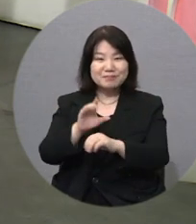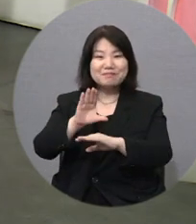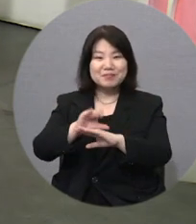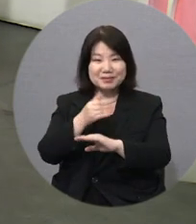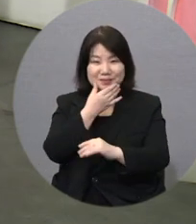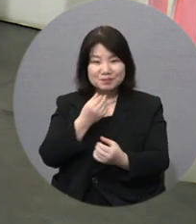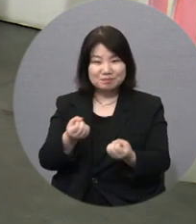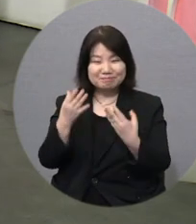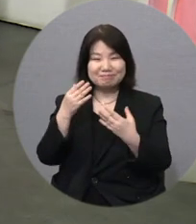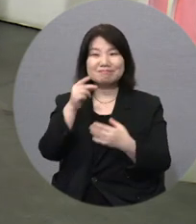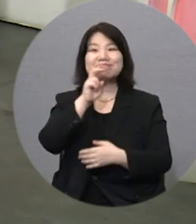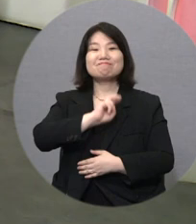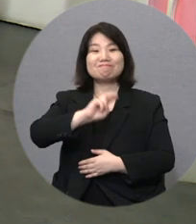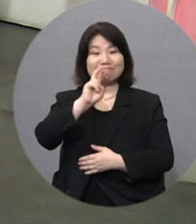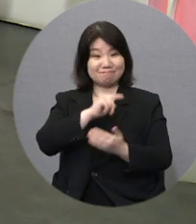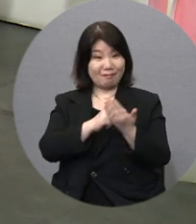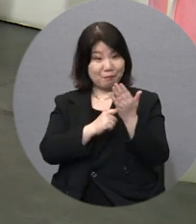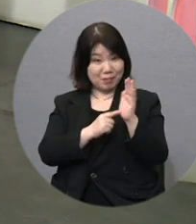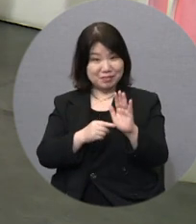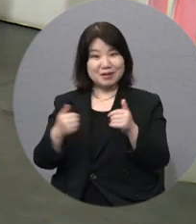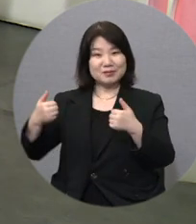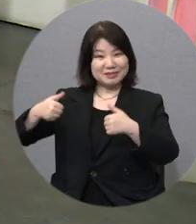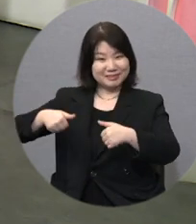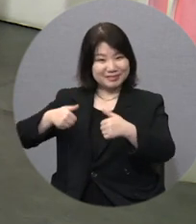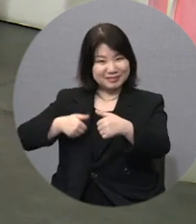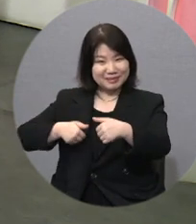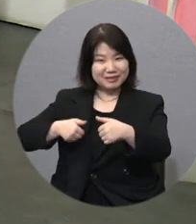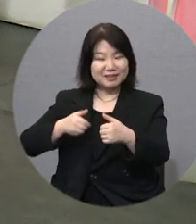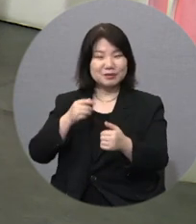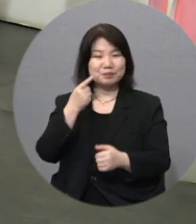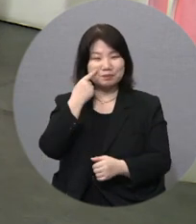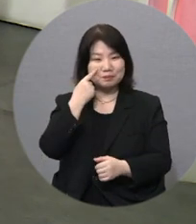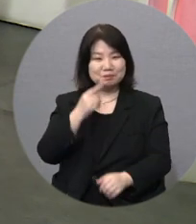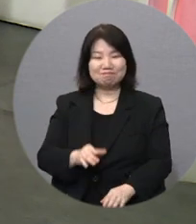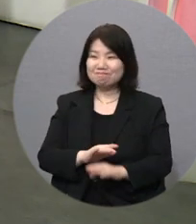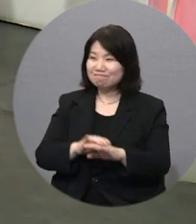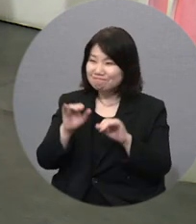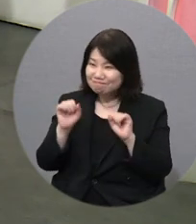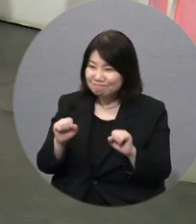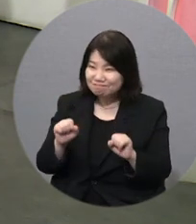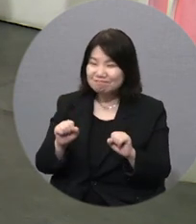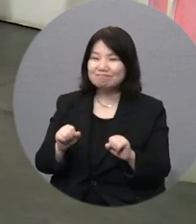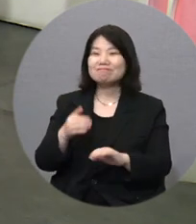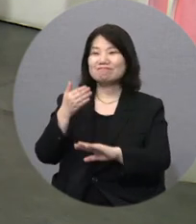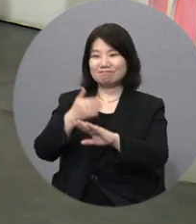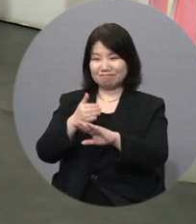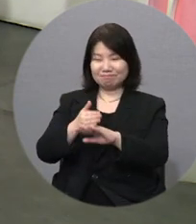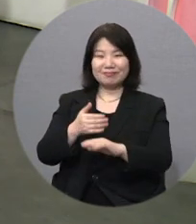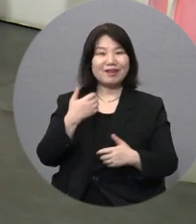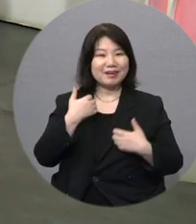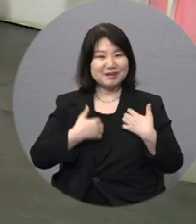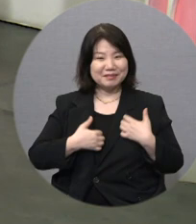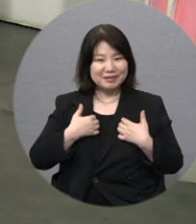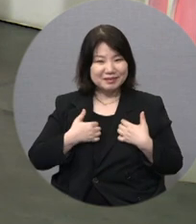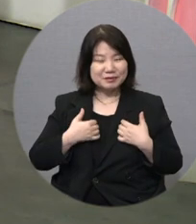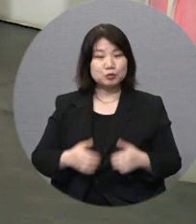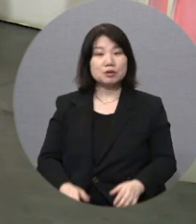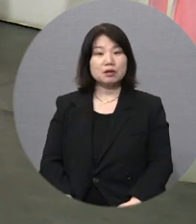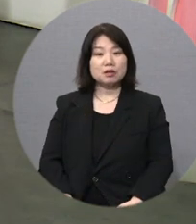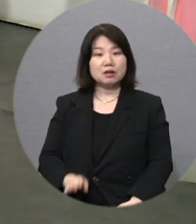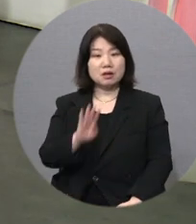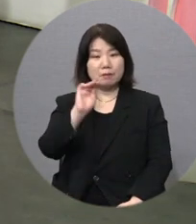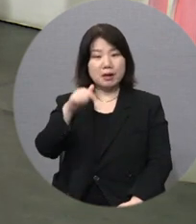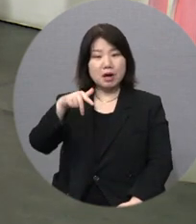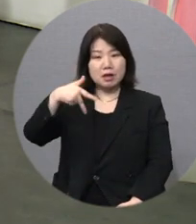축하해 주려고 노래 공연해 주시려고 오셨는데 좀 인사 한번 나눠 주세요네 안녕하세요 감사니다 반갑습니다 안녕하세요 근데